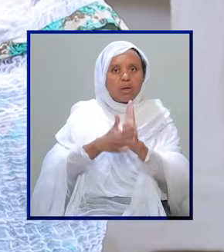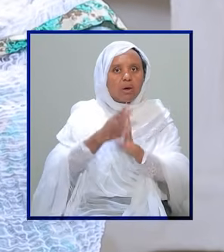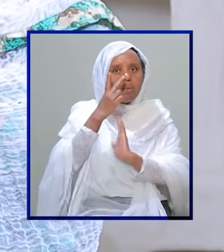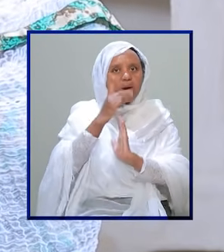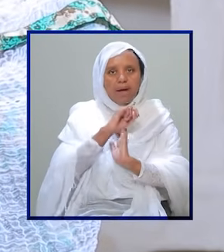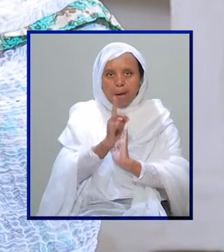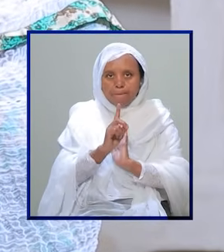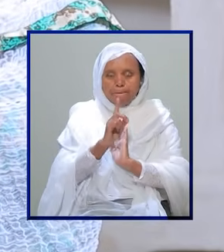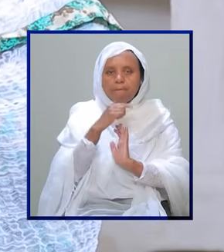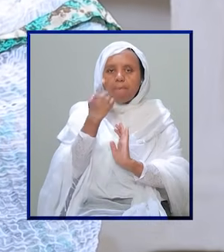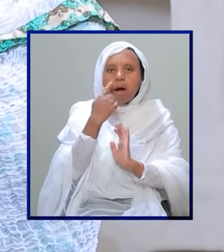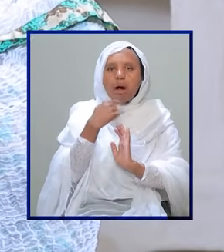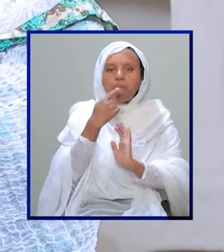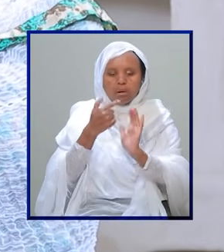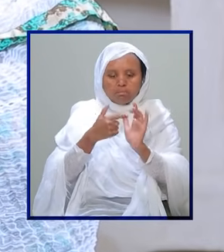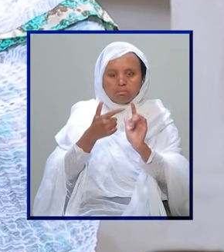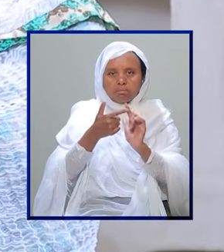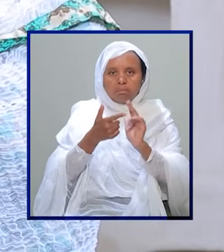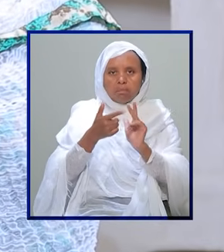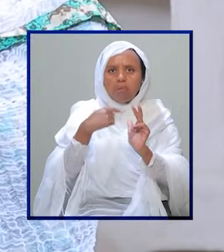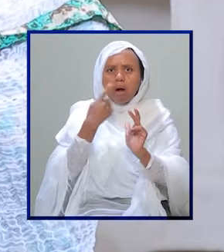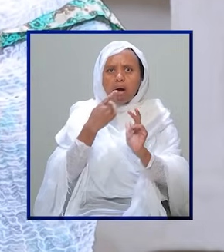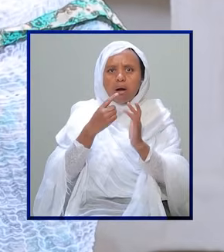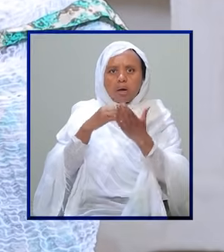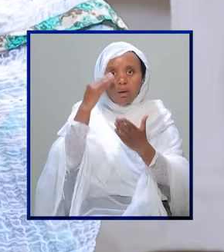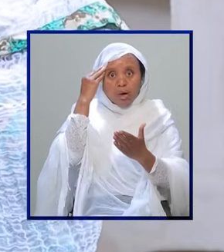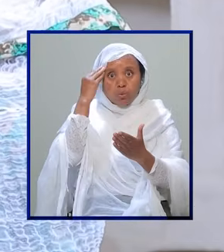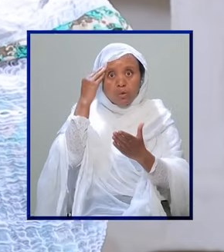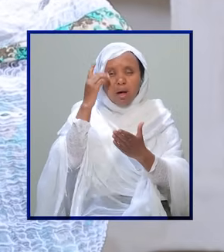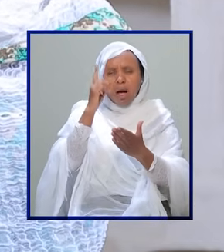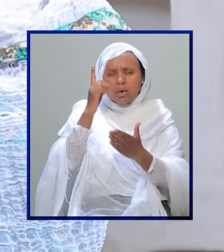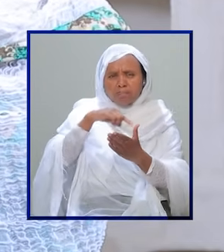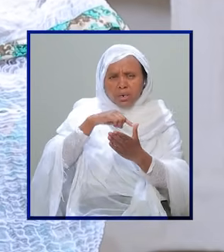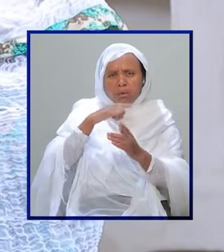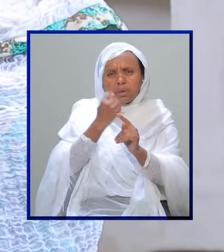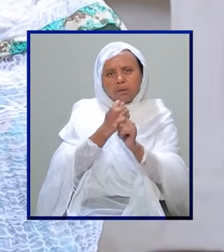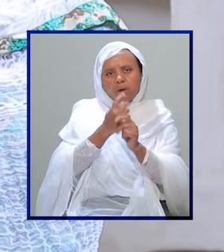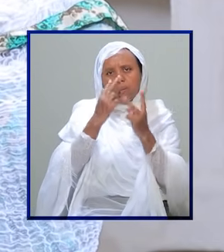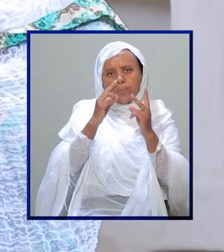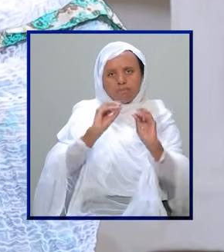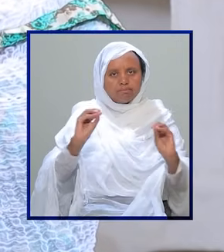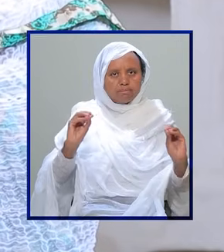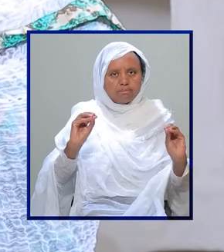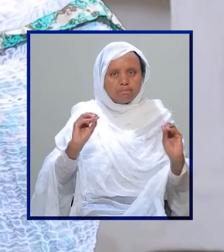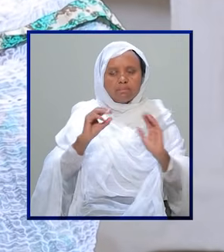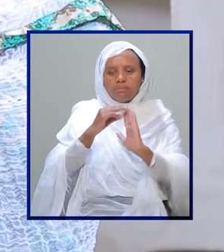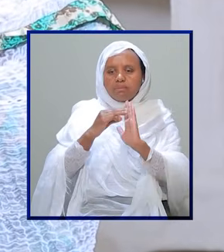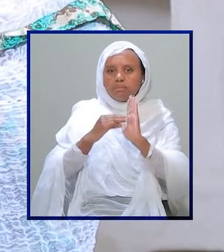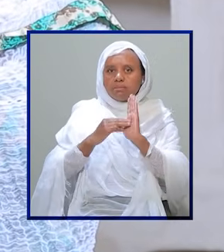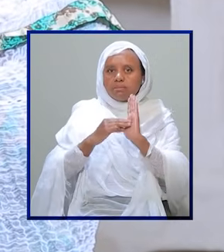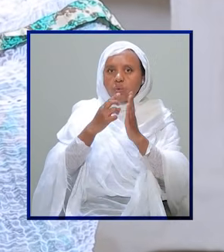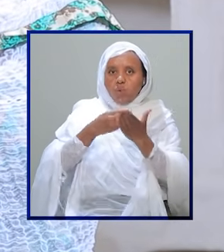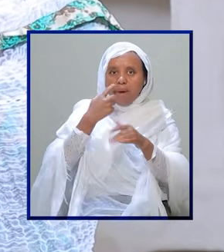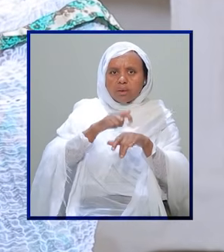አላይም። ማን ከማን ቀጥሎ መቀበል እንዳለበት የተማርኩት አንድም ቀን ሲተገበር አላይም። በስርዓተ ቁርባን